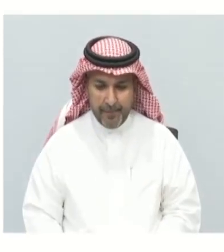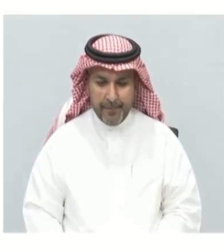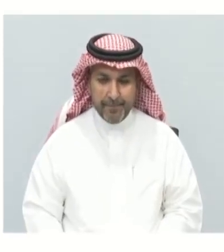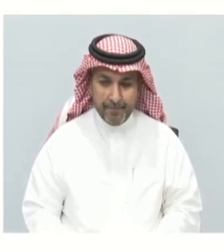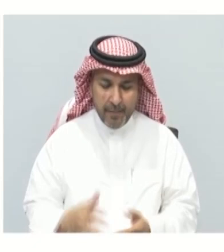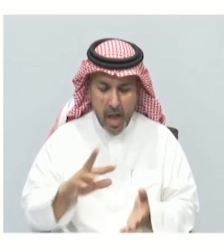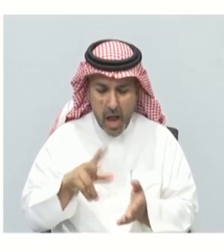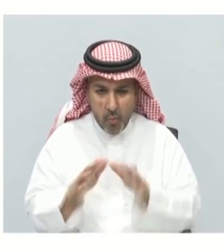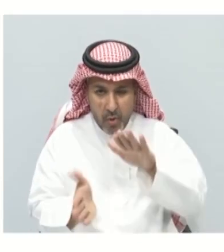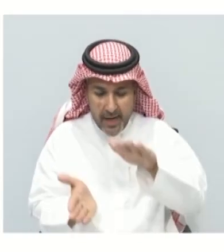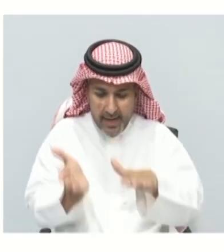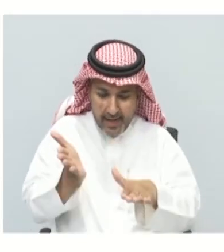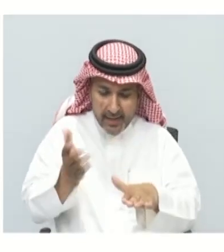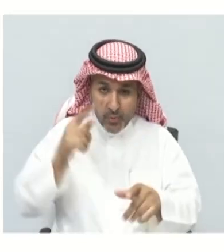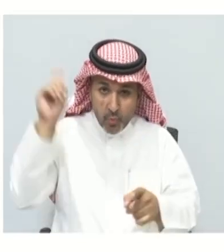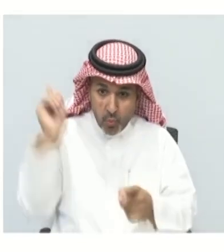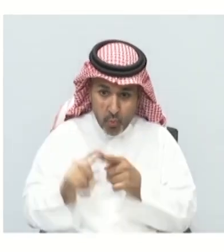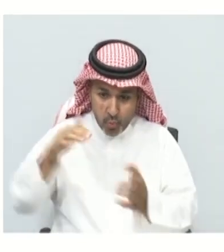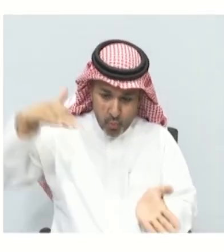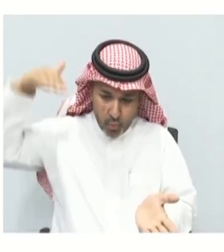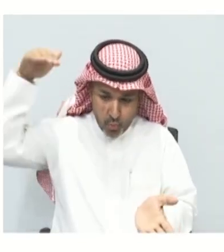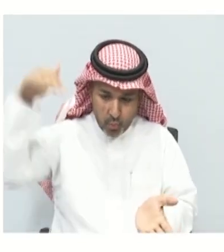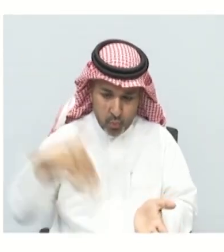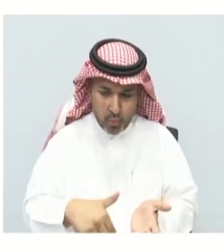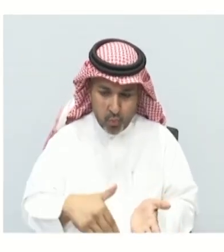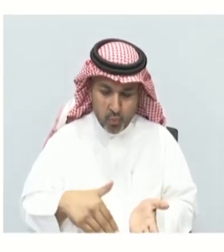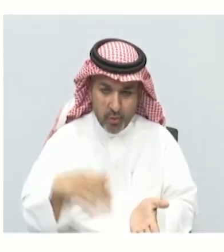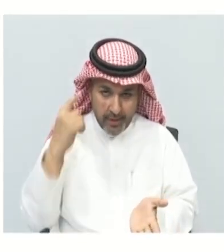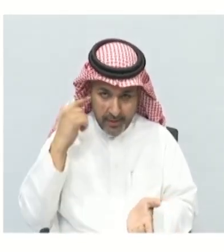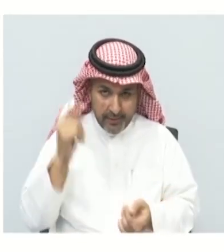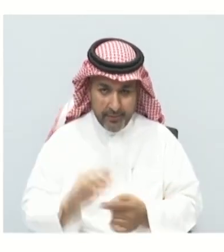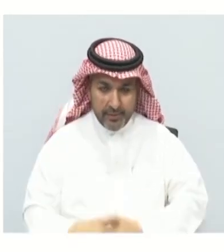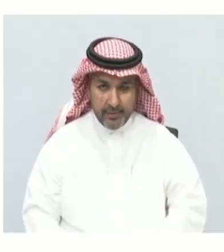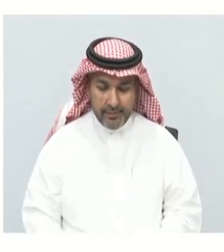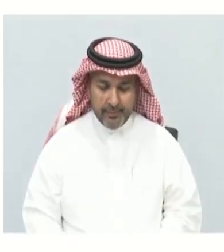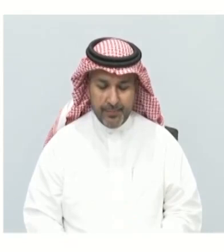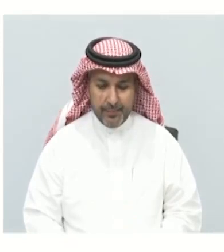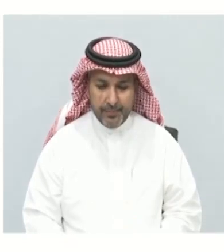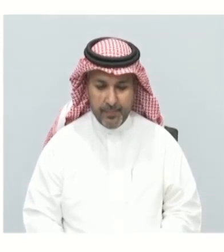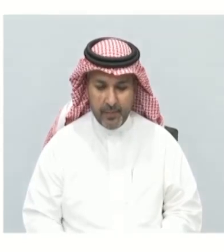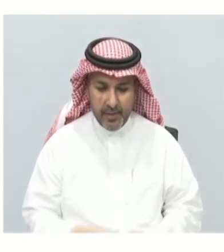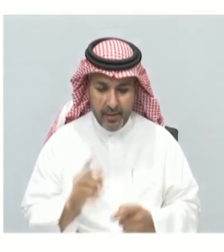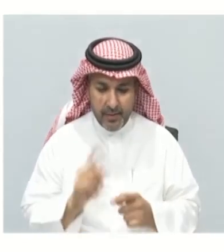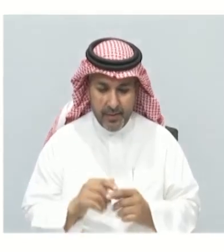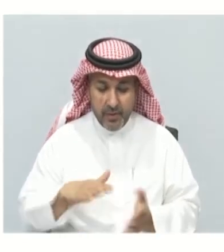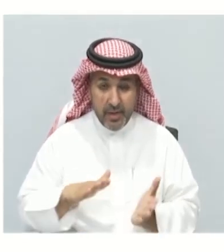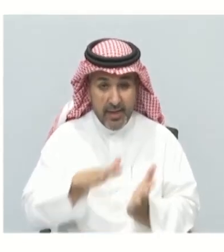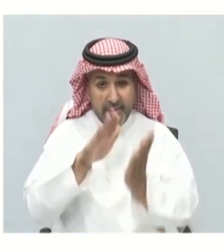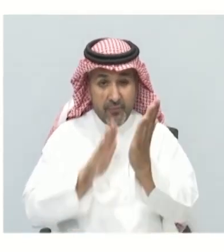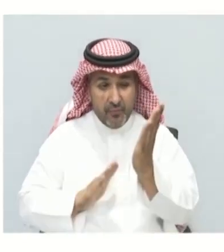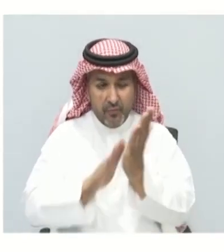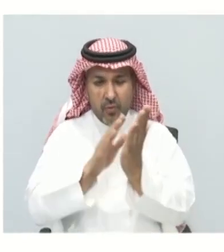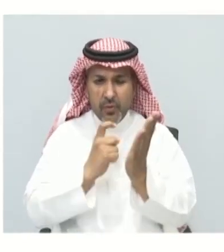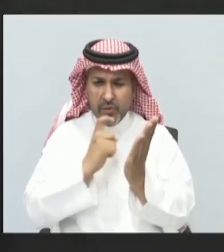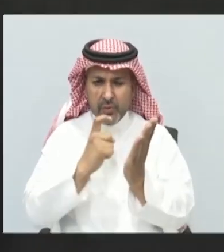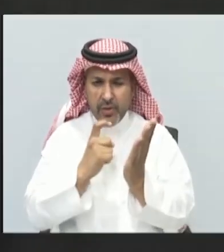نازله من تل كانها نازله من جبل او او او او اي مستوى مائل فبالتالي السياره عندما تقوم باعاده نفس التجربه